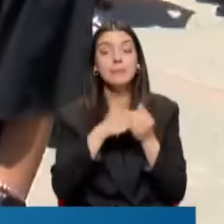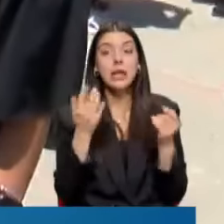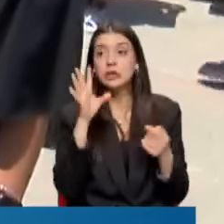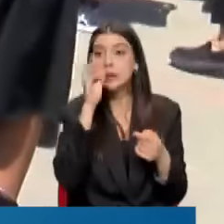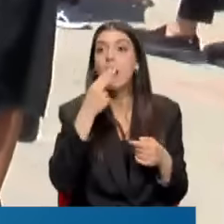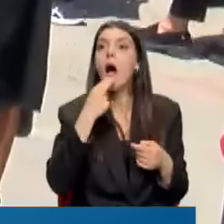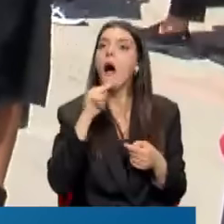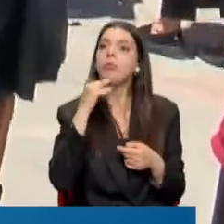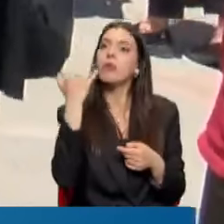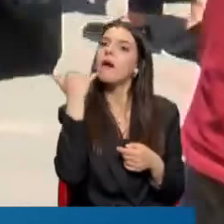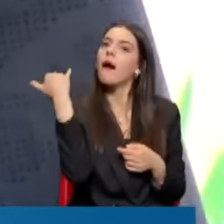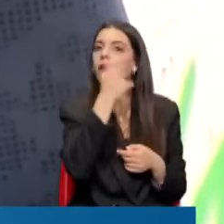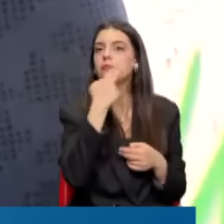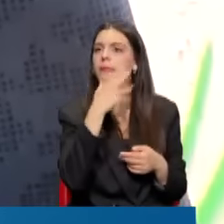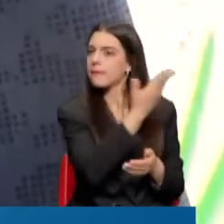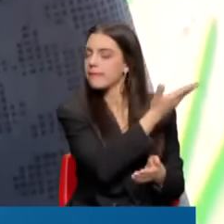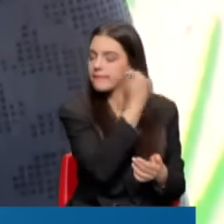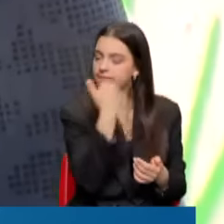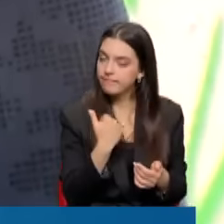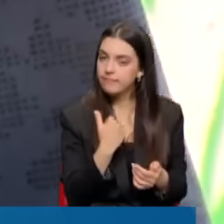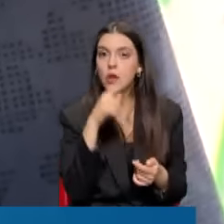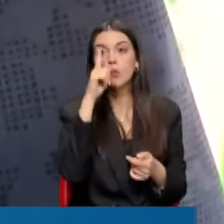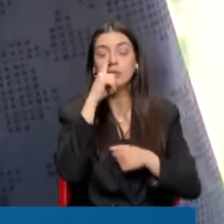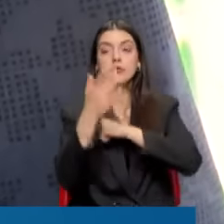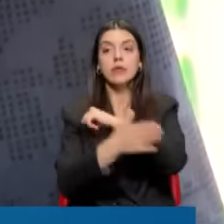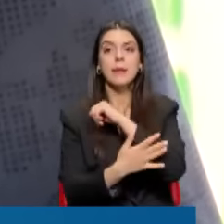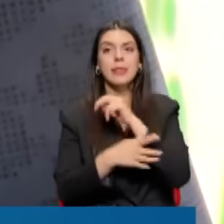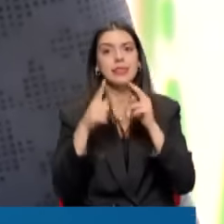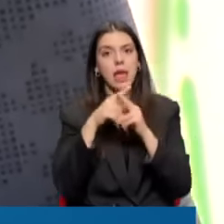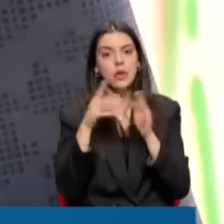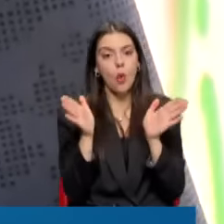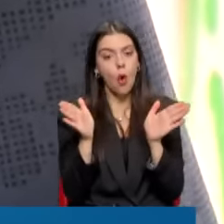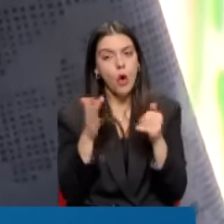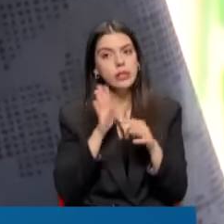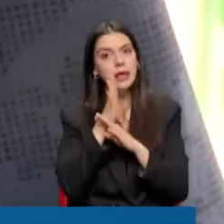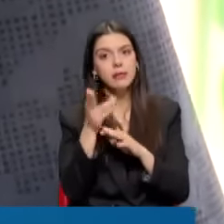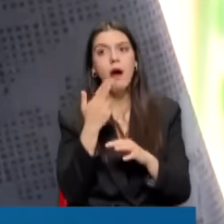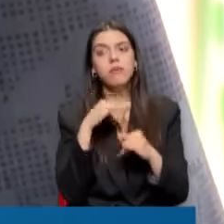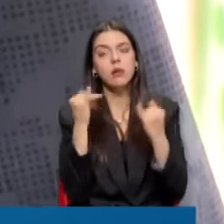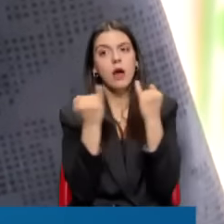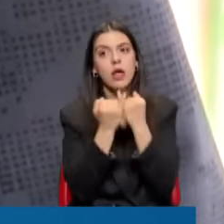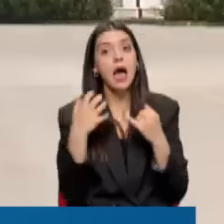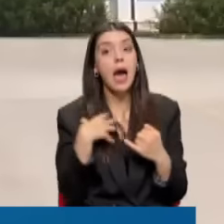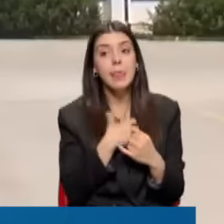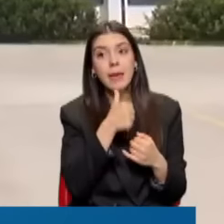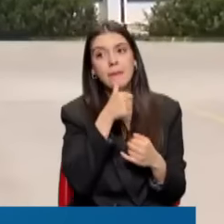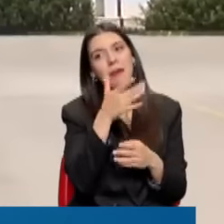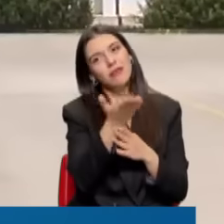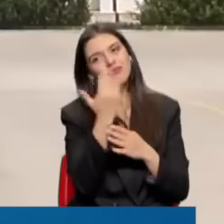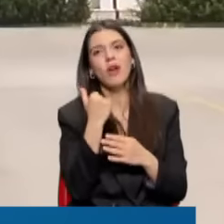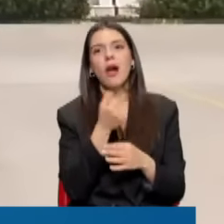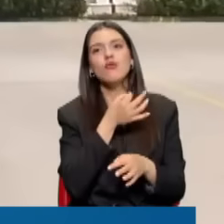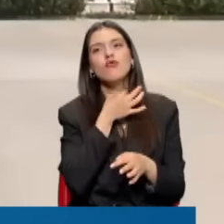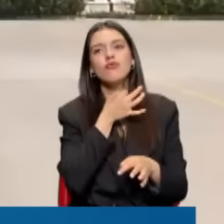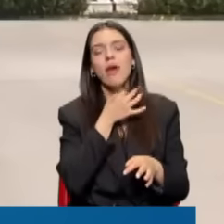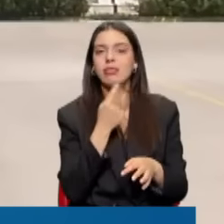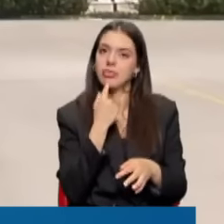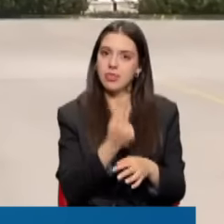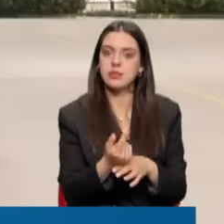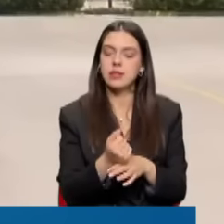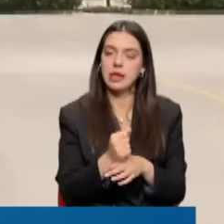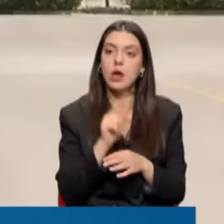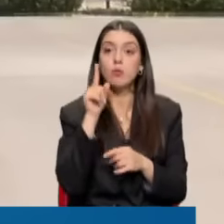ablası h'yi çağırdı Müdür Yardımcısı Tekin odasına giden abla kardeşe anne veya babalarını çağırmasını söyledi bunun